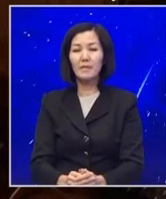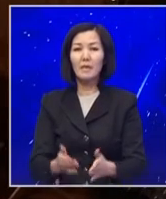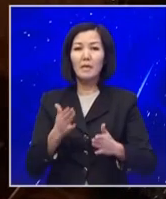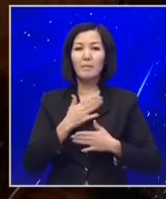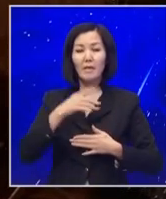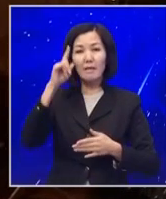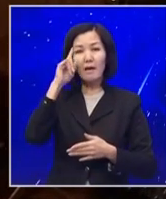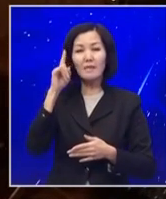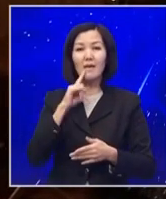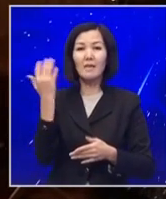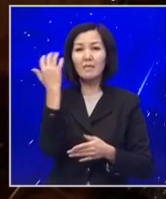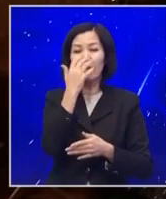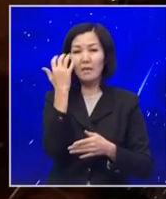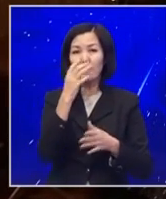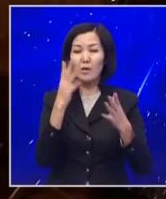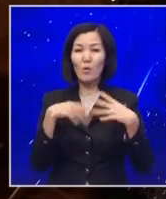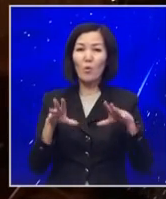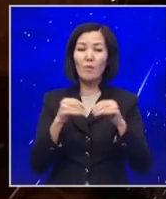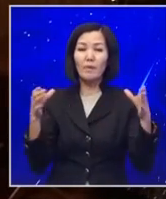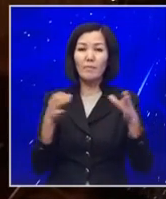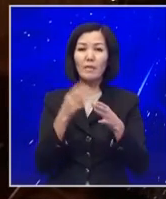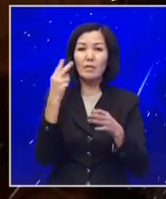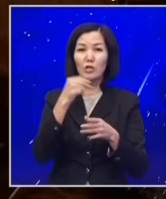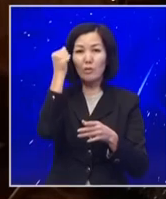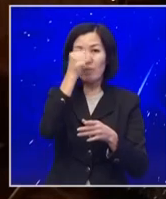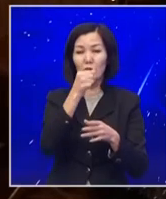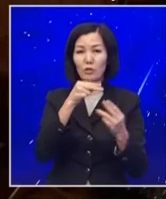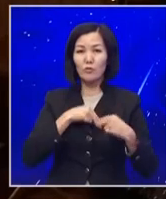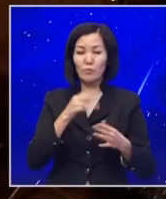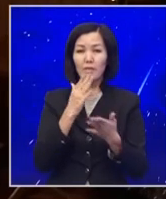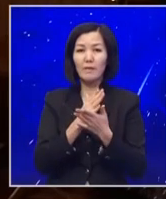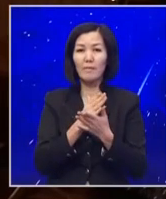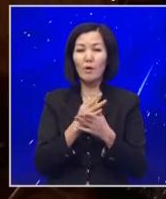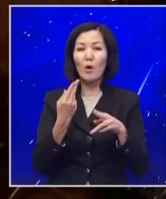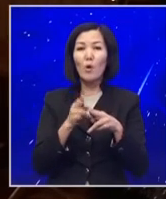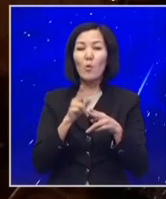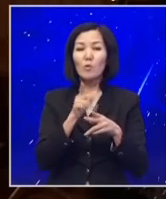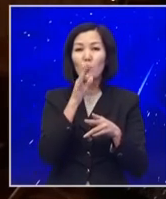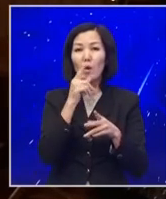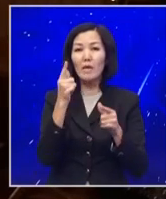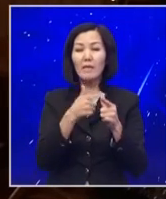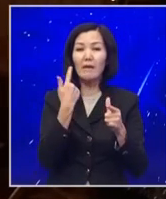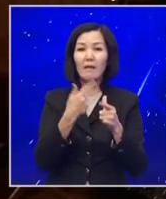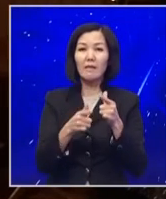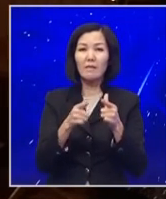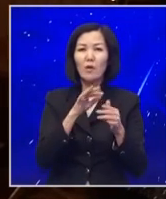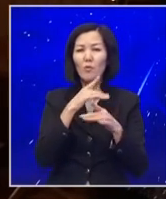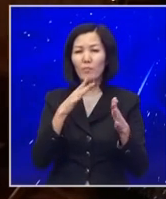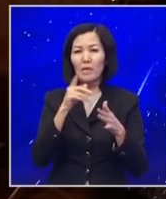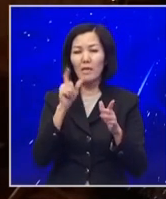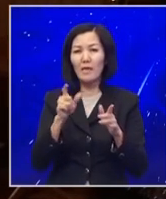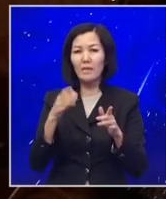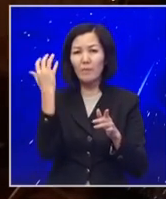Мен қазақ зағиптар қоғамдық бірлестігінде 20 жылдан бері жұмыс істеп келемін. Осы уақыт аралығында қаншама көру қабілеті нашар